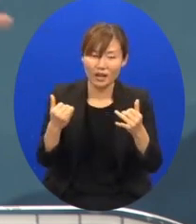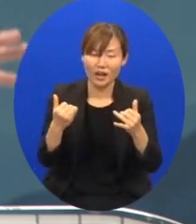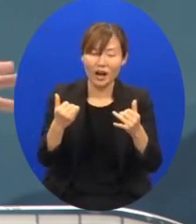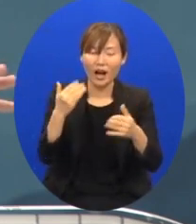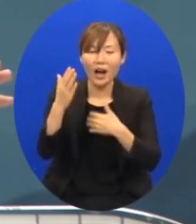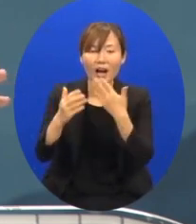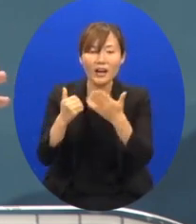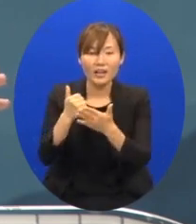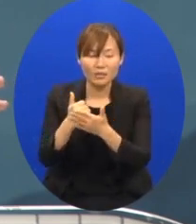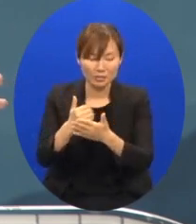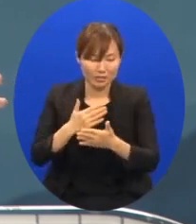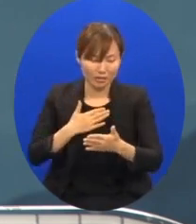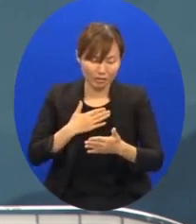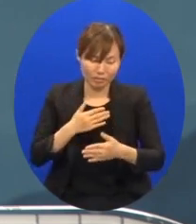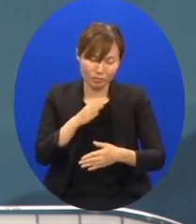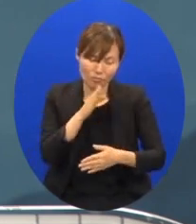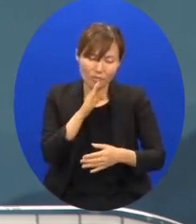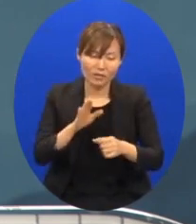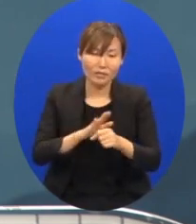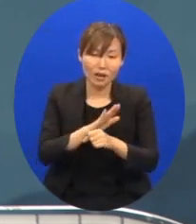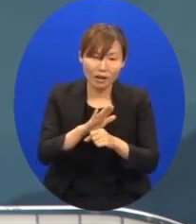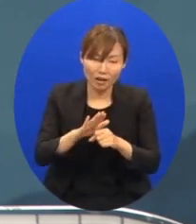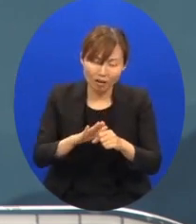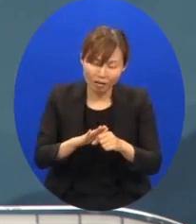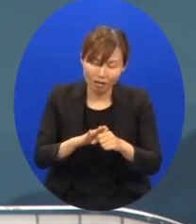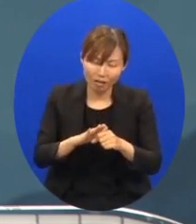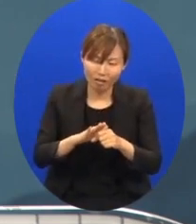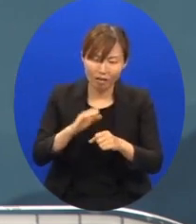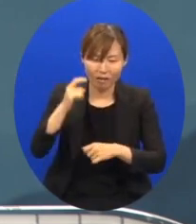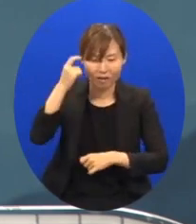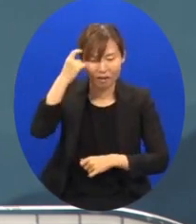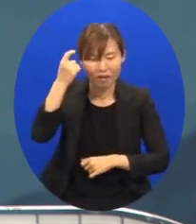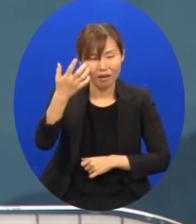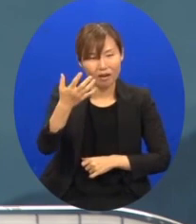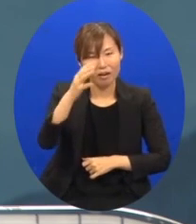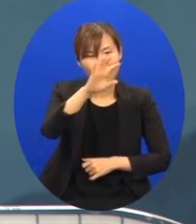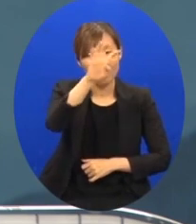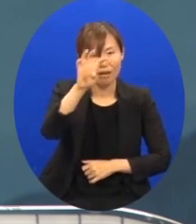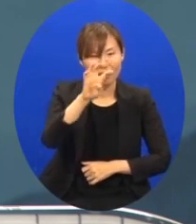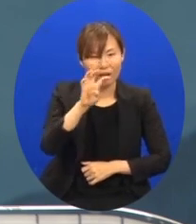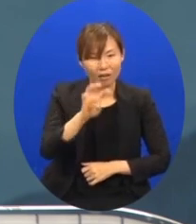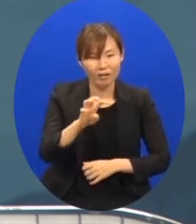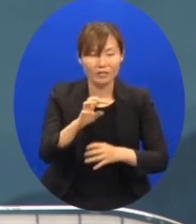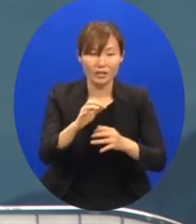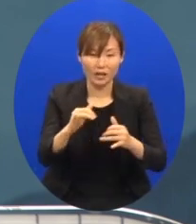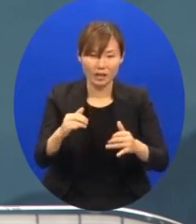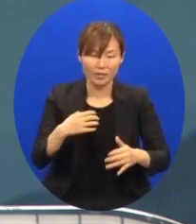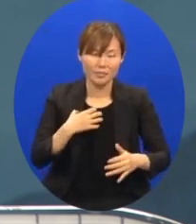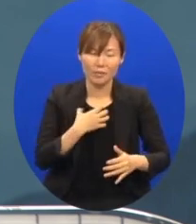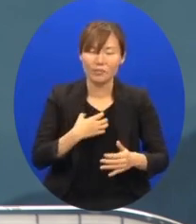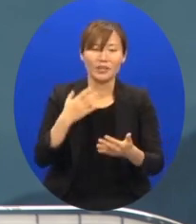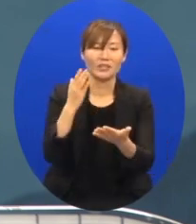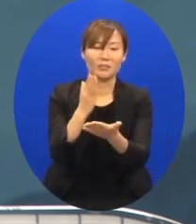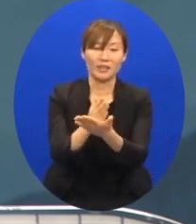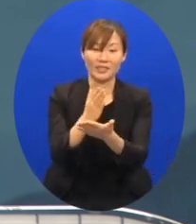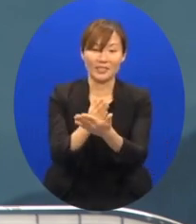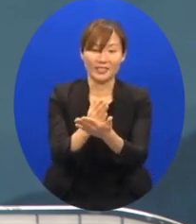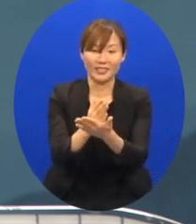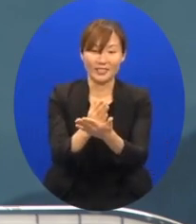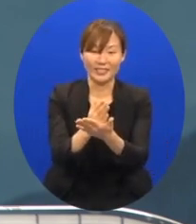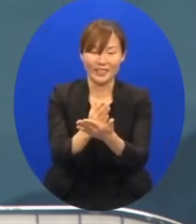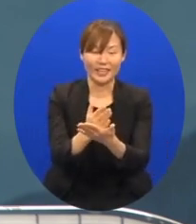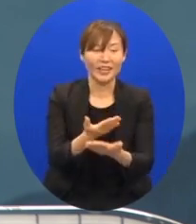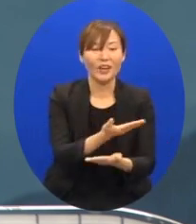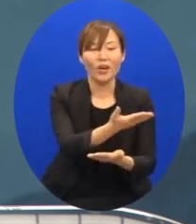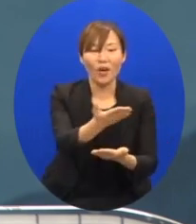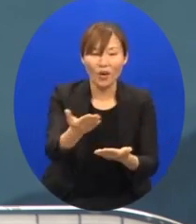우리 가정을 사랑 하시나 염려하지 마세요 여러분 오늘 교회에 오셔서 짜 나요 여러분